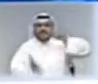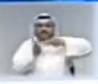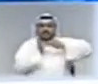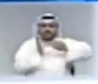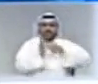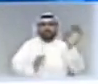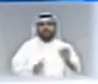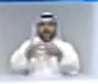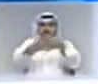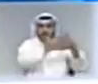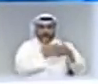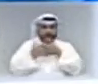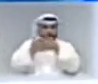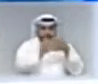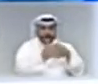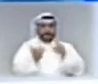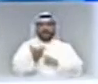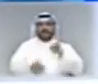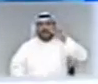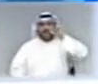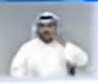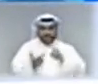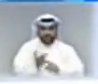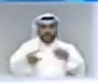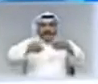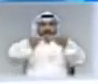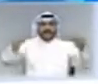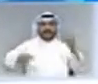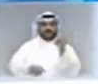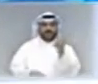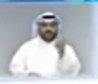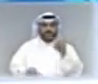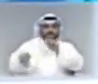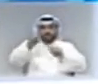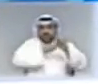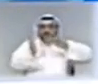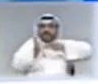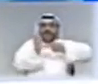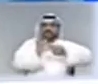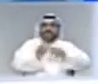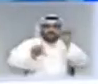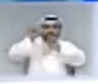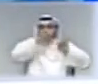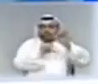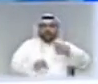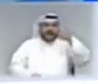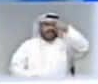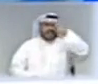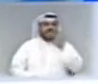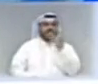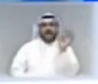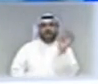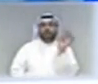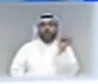من أمريكا وبريطانيا والدول العربية والخليجية، ومناقشة ما تم الوصول إليه في علاج داء السكري.